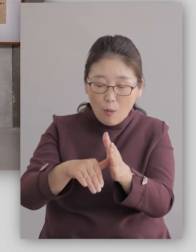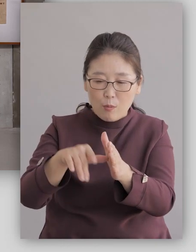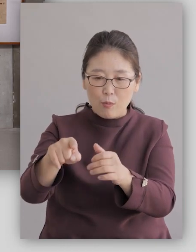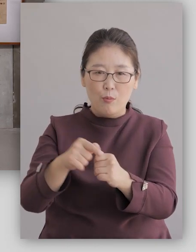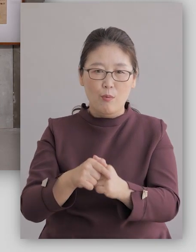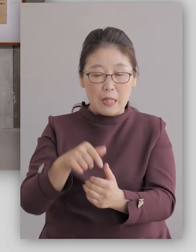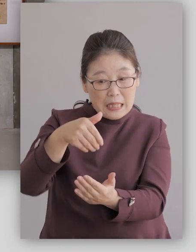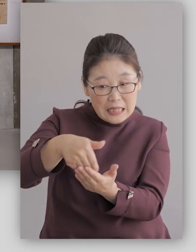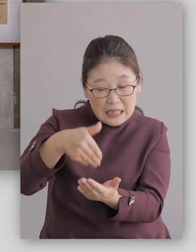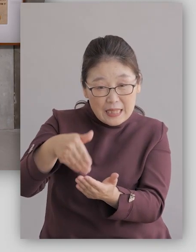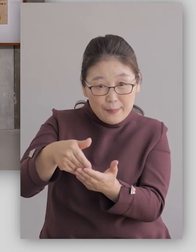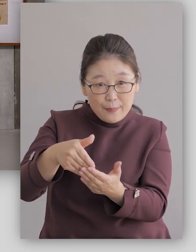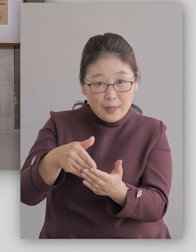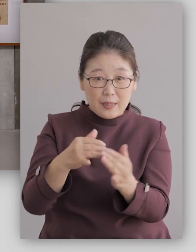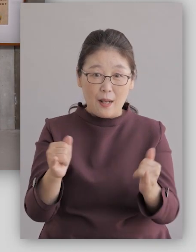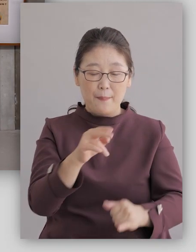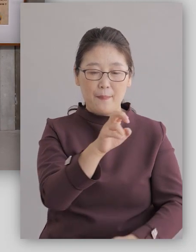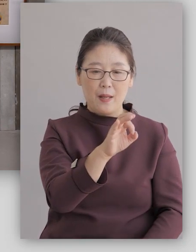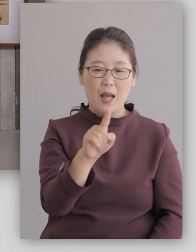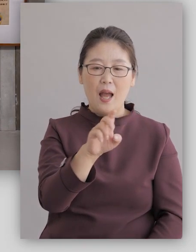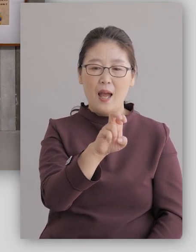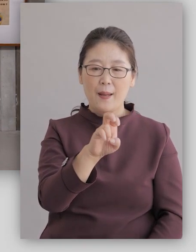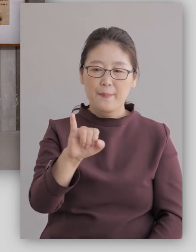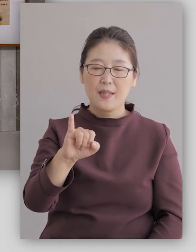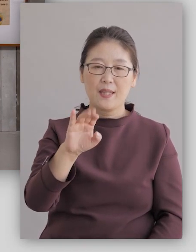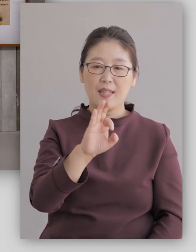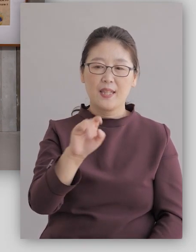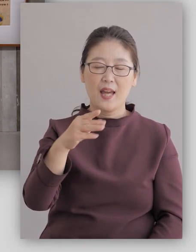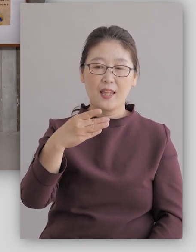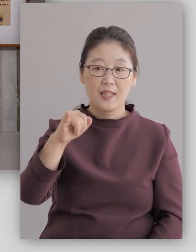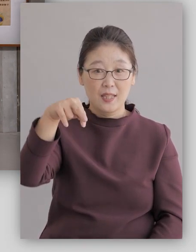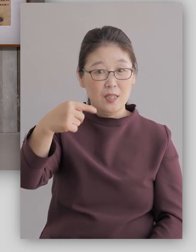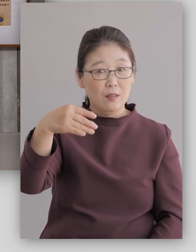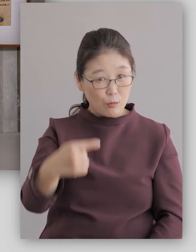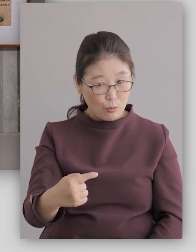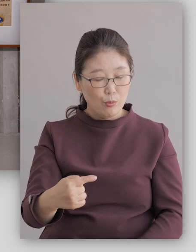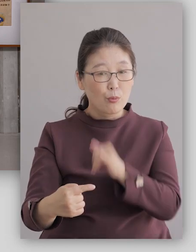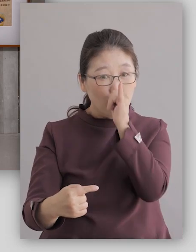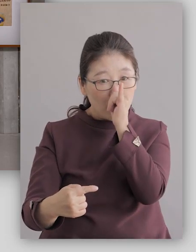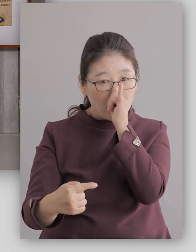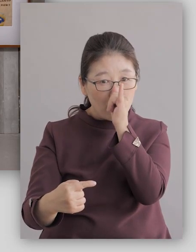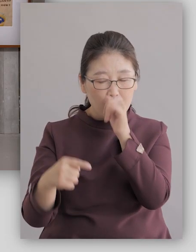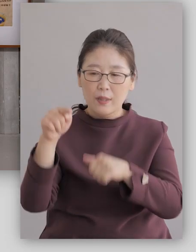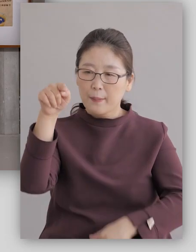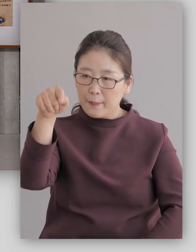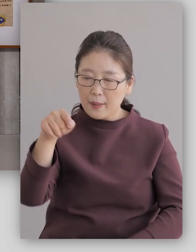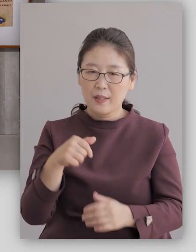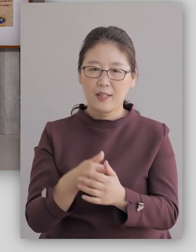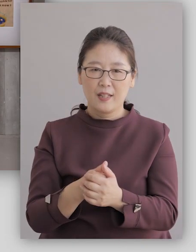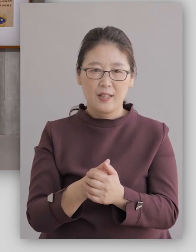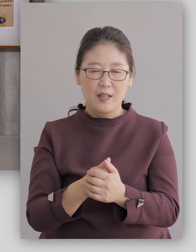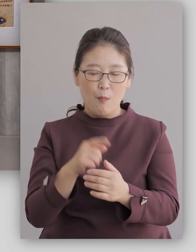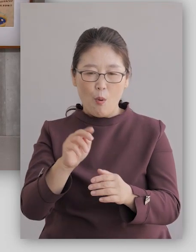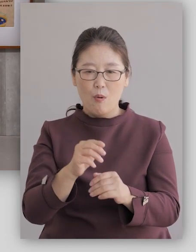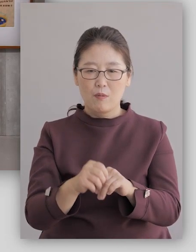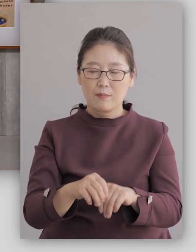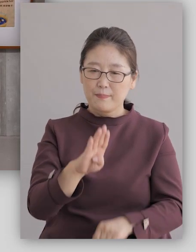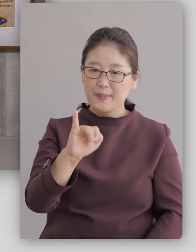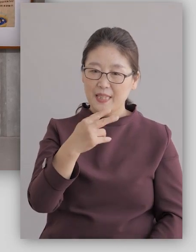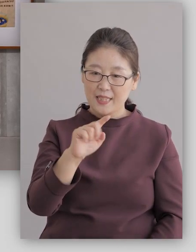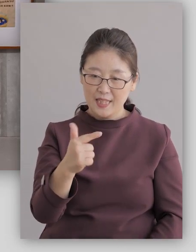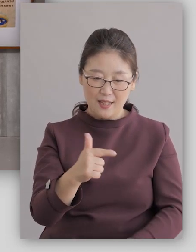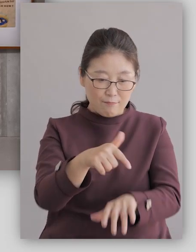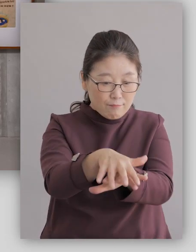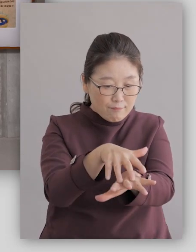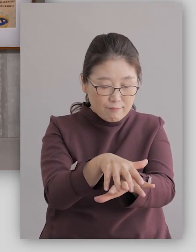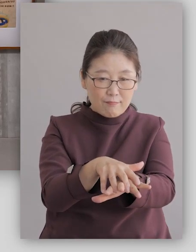창작하는 아미 아티스트라는 이 작가군이 있었고요. 이 작가들은 후방에서 비단에다가 이렇게